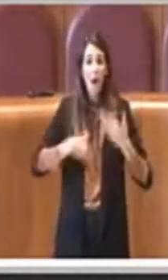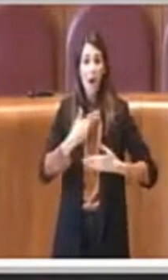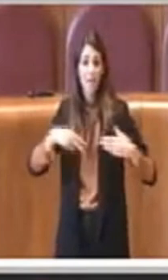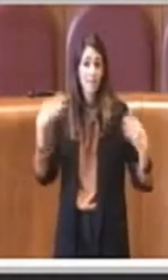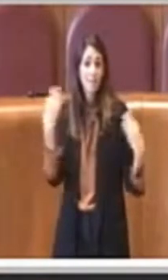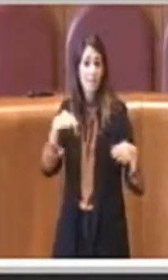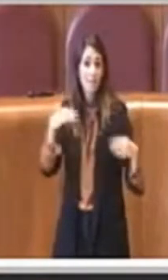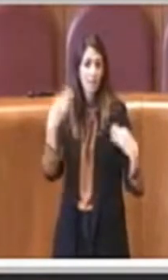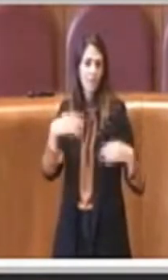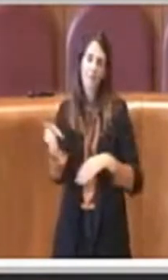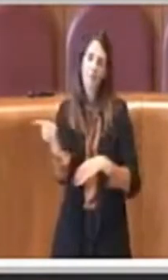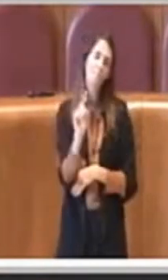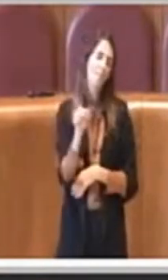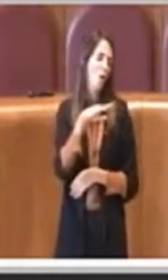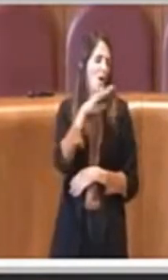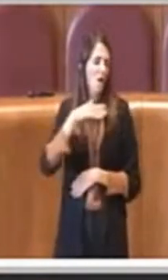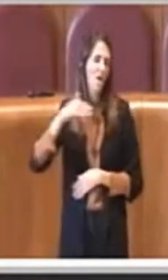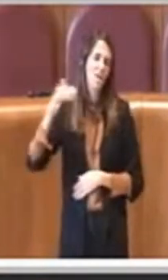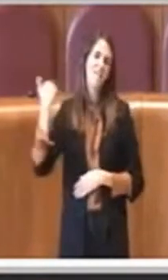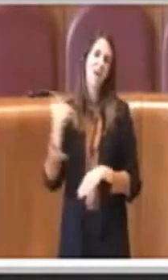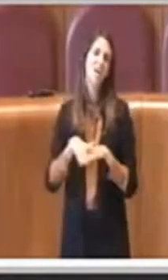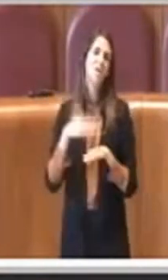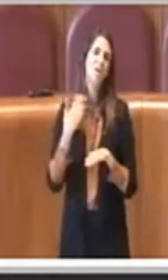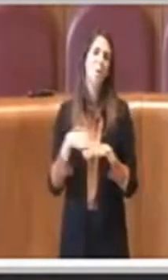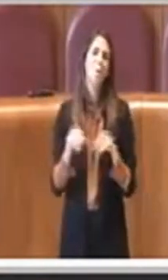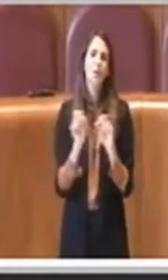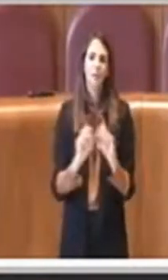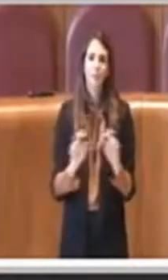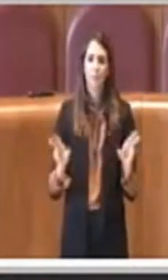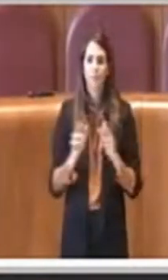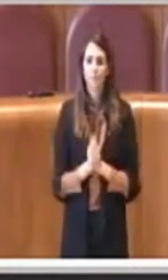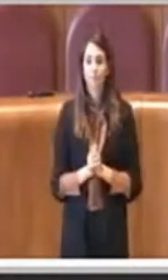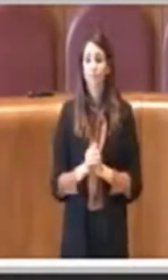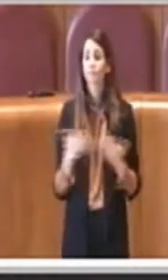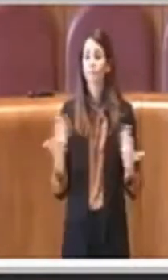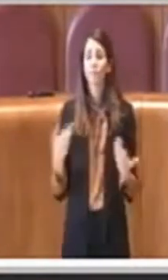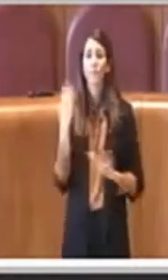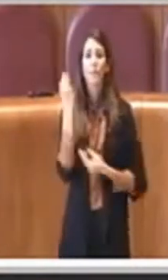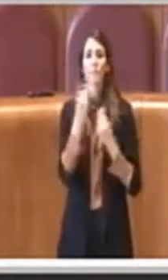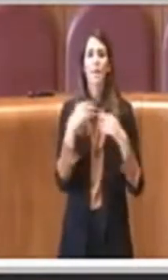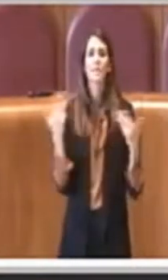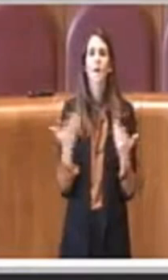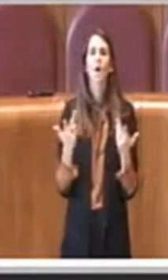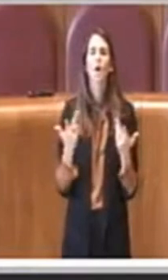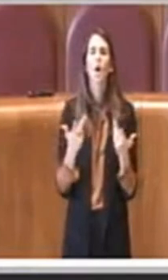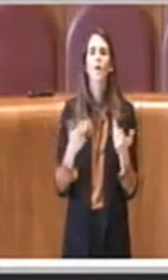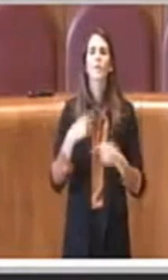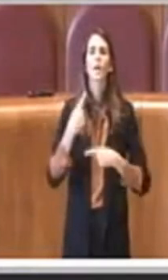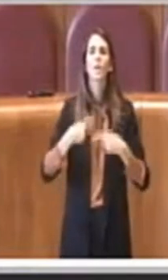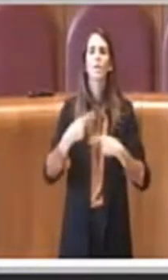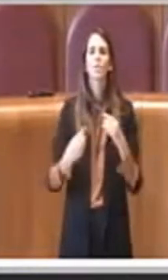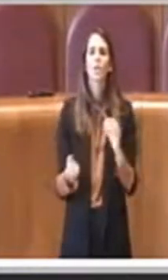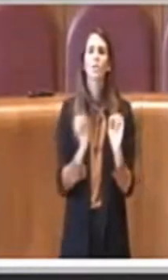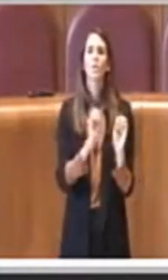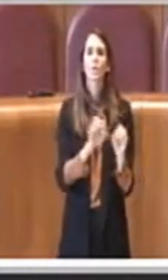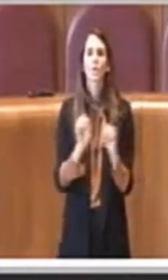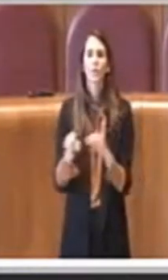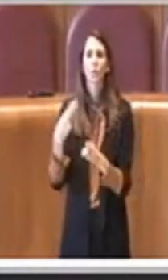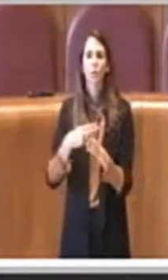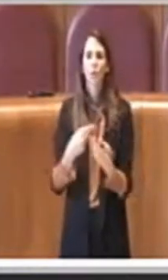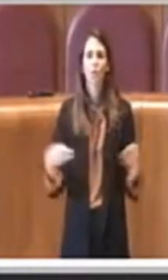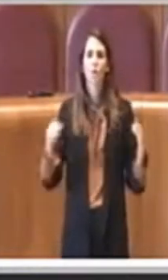ma scadenti, passate. Perciò si pensava di chiudere il ciclo dei rifiuti a Roma, di creare delle infrastrutture a Roma tramite